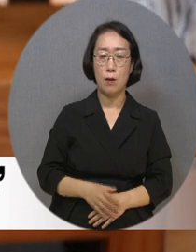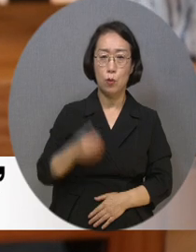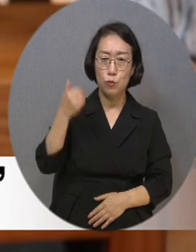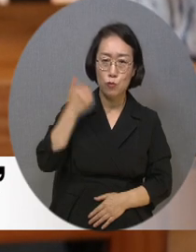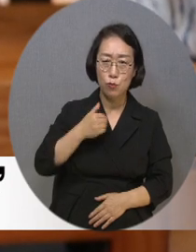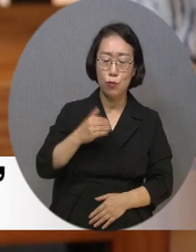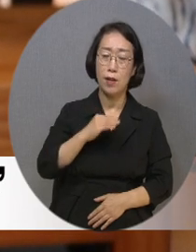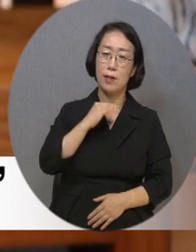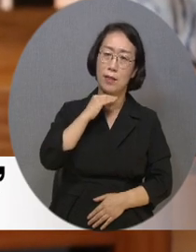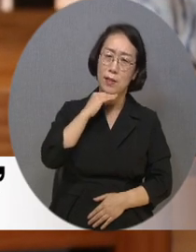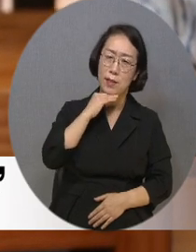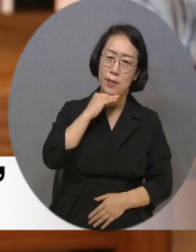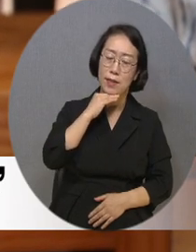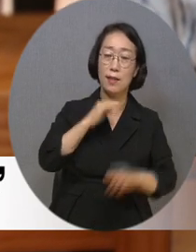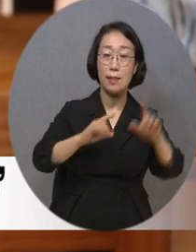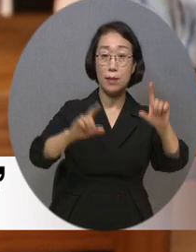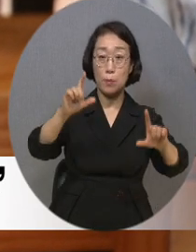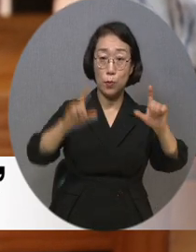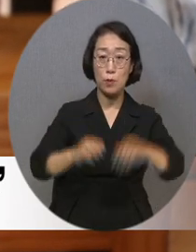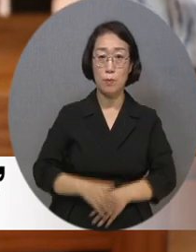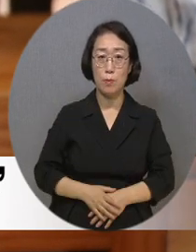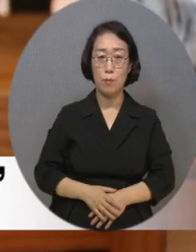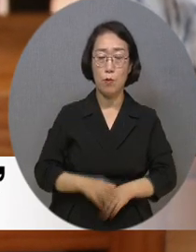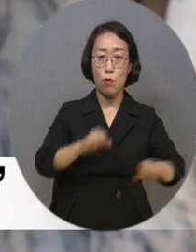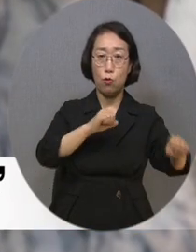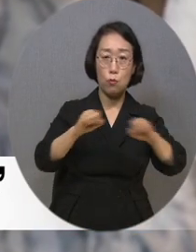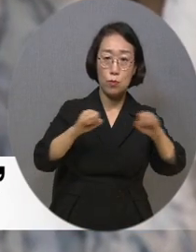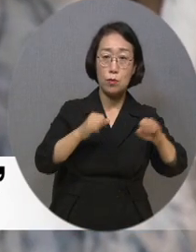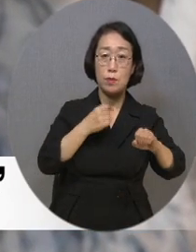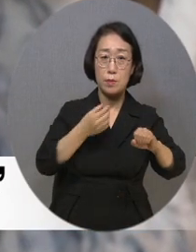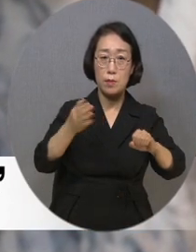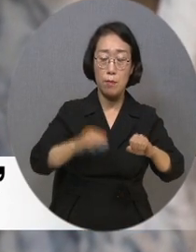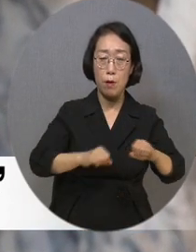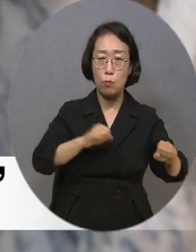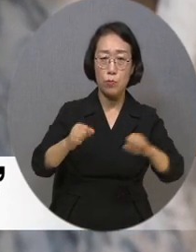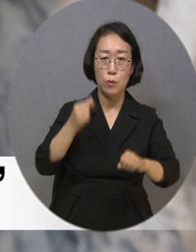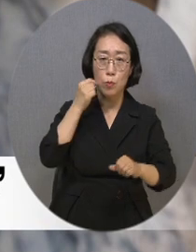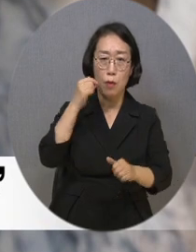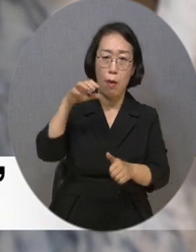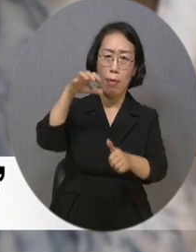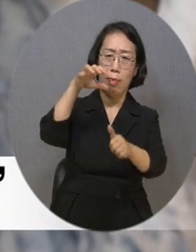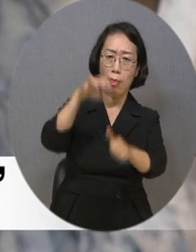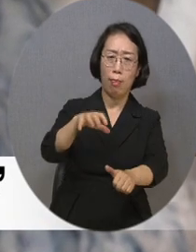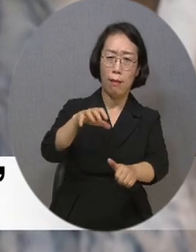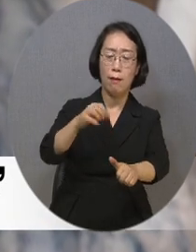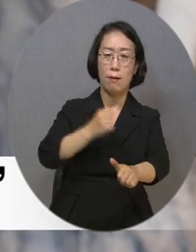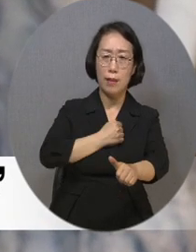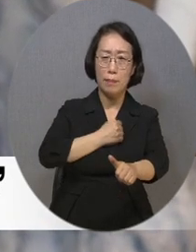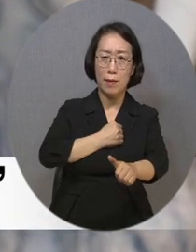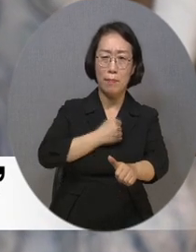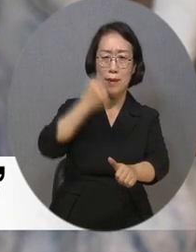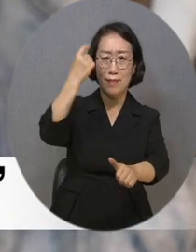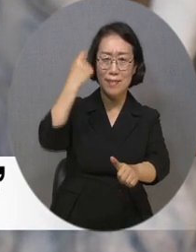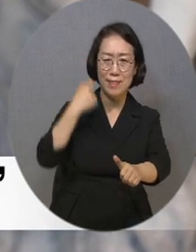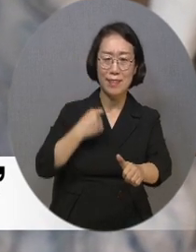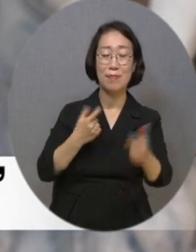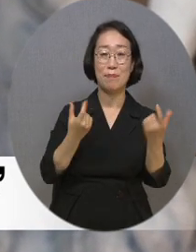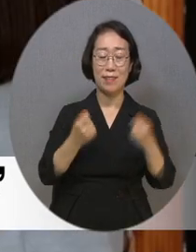누군가를 기다리는 것 같기도 하며 움직이고 싶지만 움직일 수 없어 보이며 답답해 보입니다.